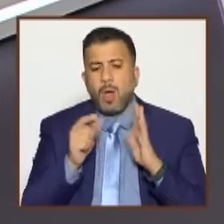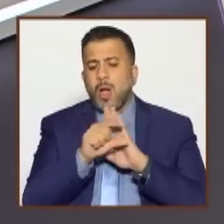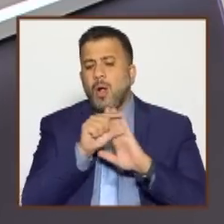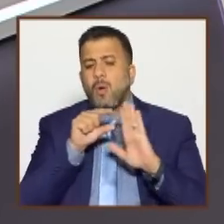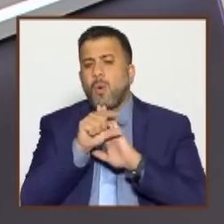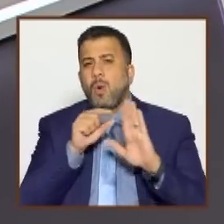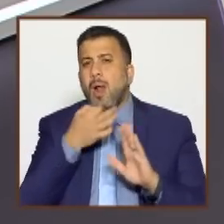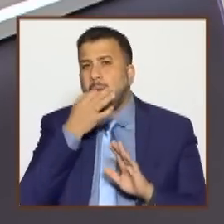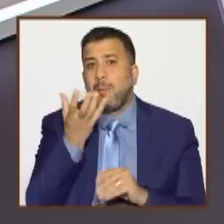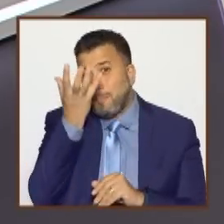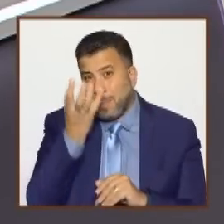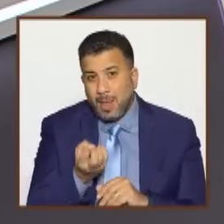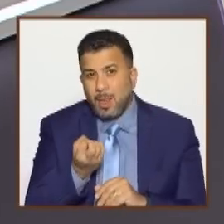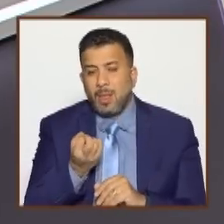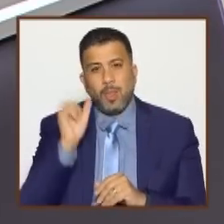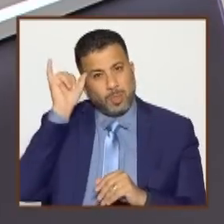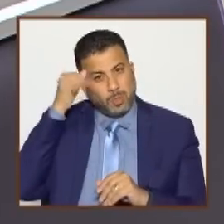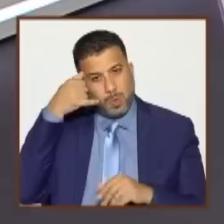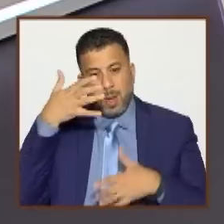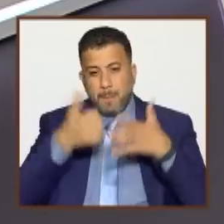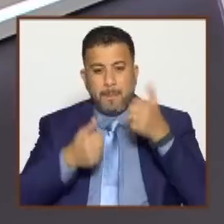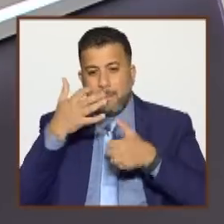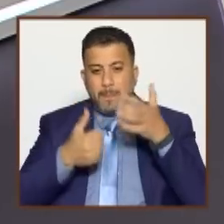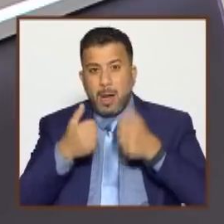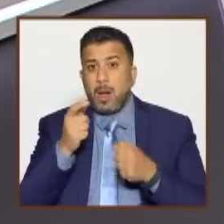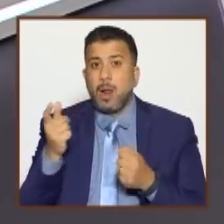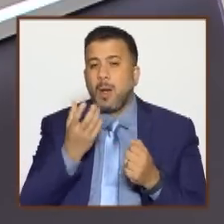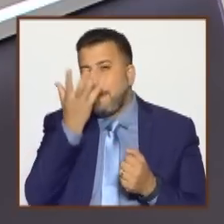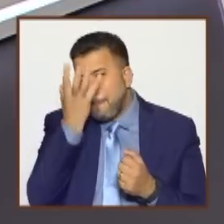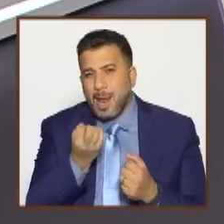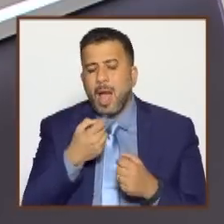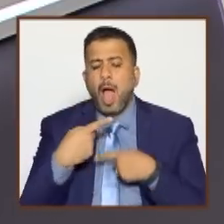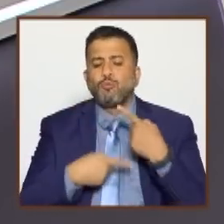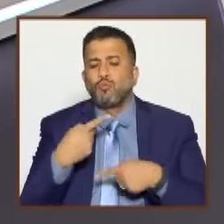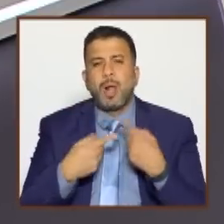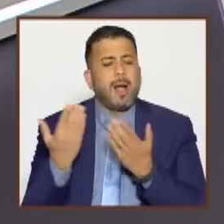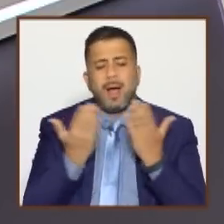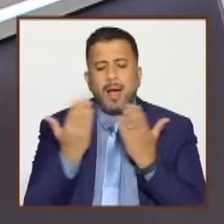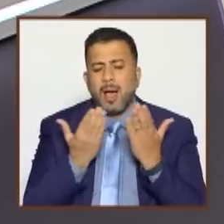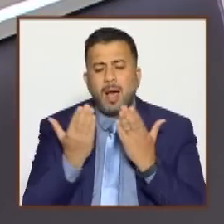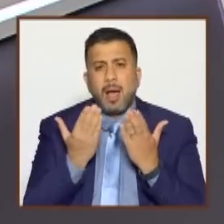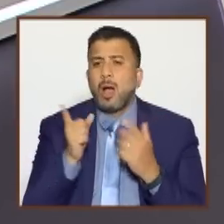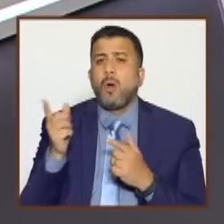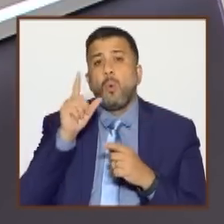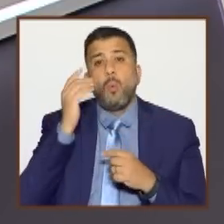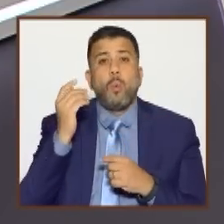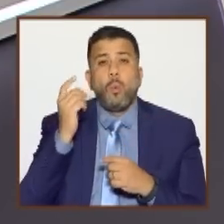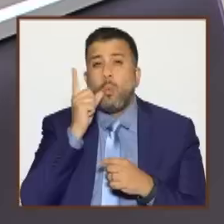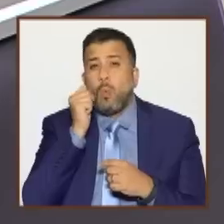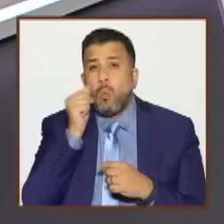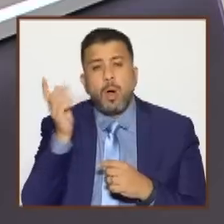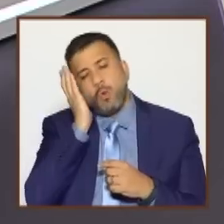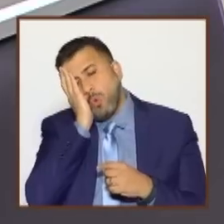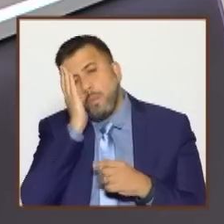آيتين ومن سورة البقرة ويمسح 9 مرات بالإخلاص والمعوذتين، هل يجوز له أم لا؟